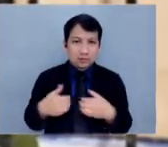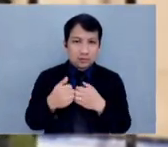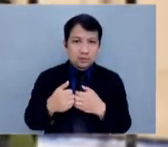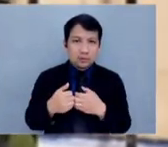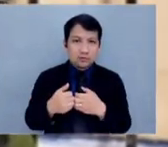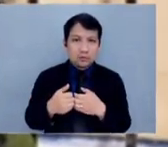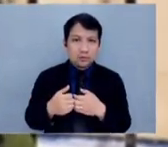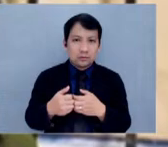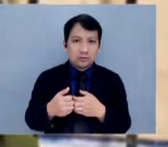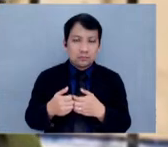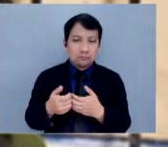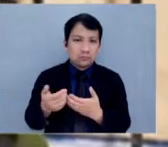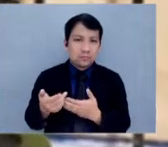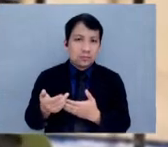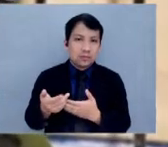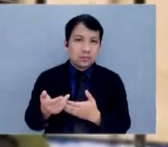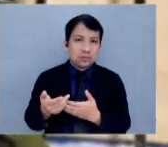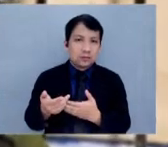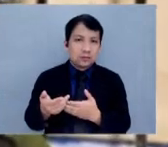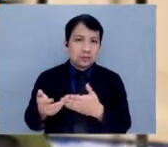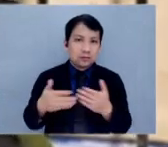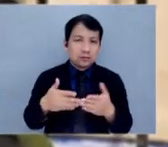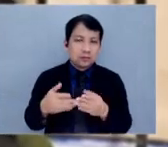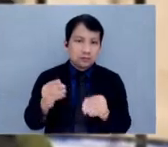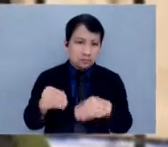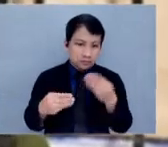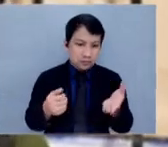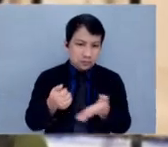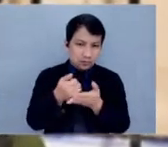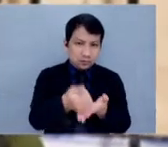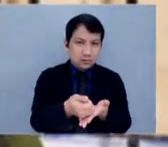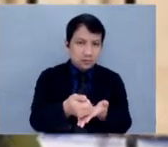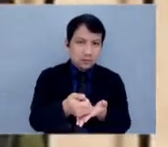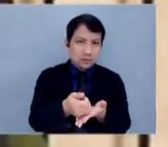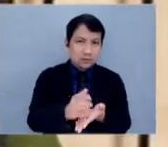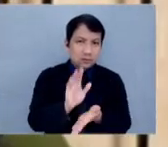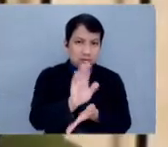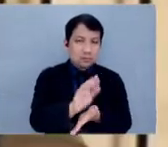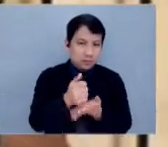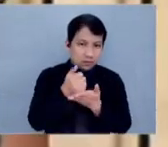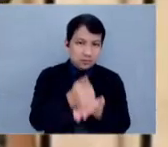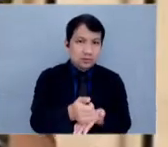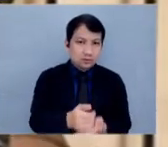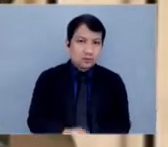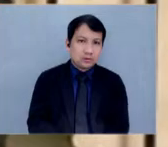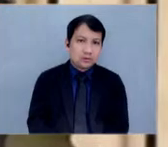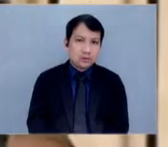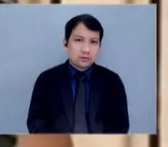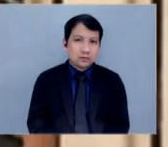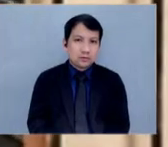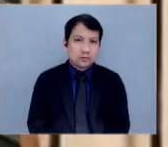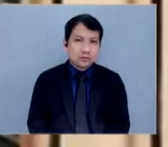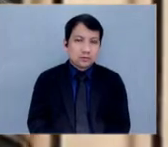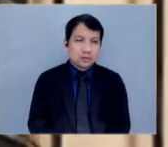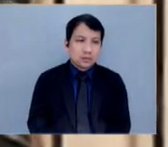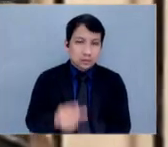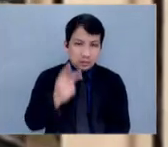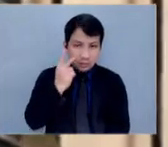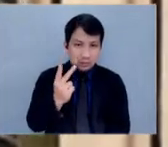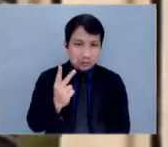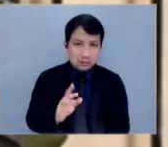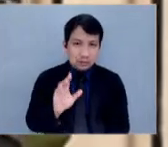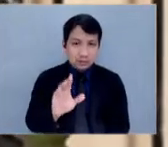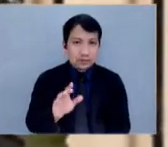saan. Kahit kunti lang, maaari sa kanila, matulong. Ginawa ko sa biktima